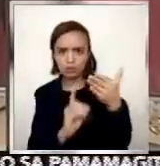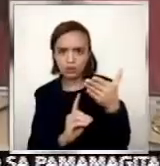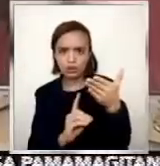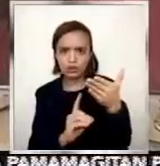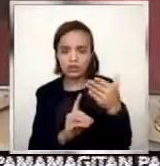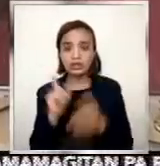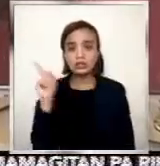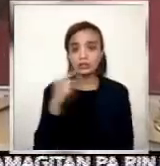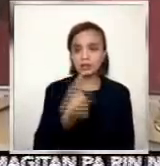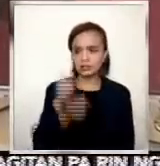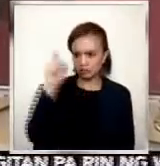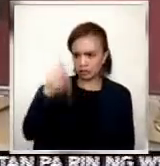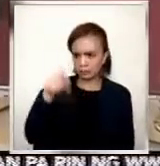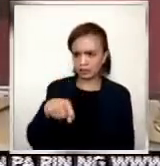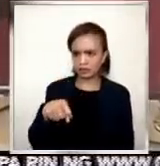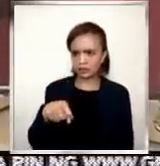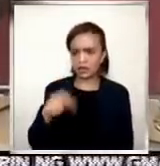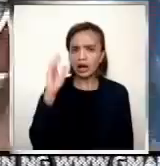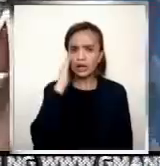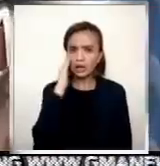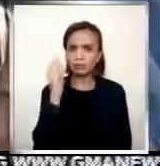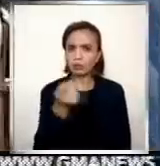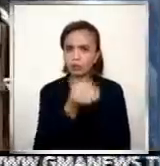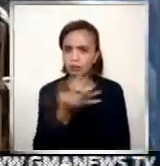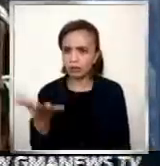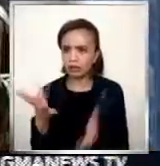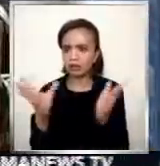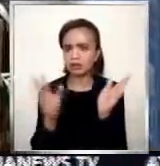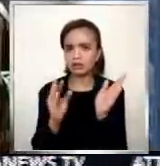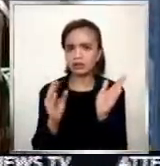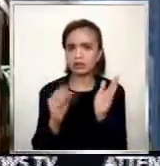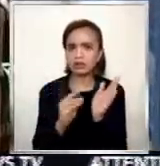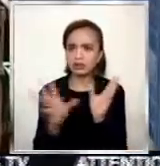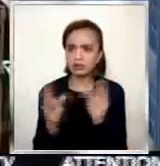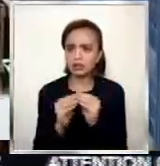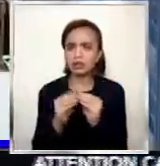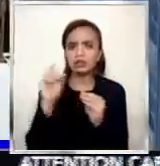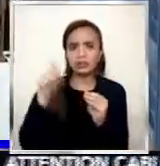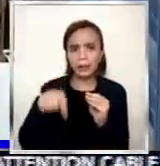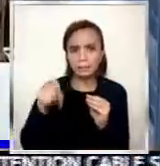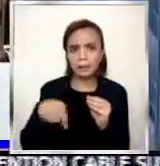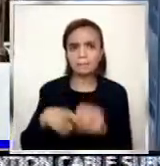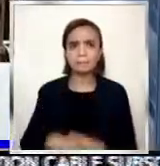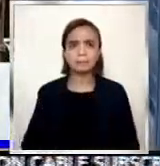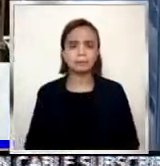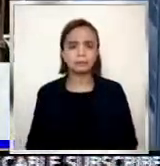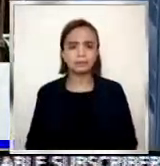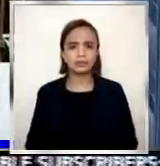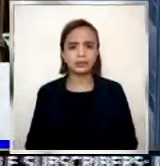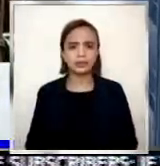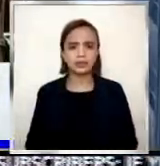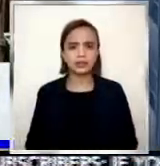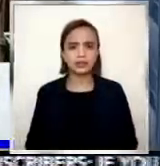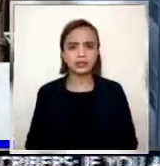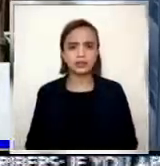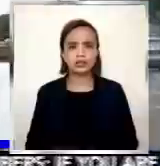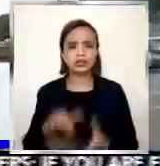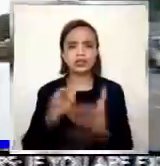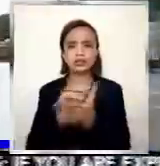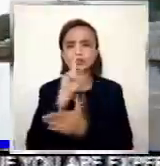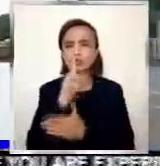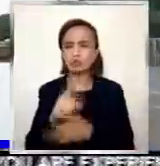yung loading. Pero ito, hindi na mawalan naman vehicle. Dapat hindi. It's not a big problem kung tao lang